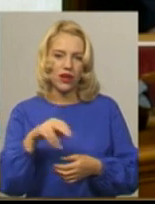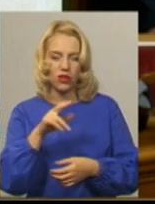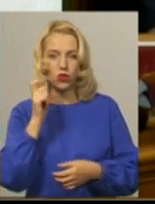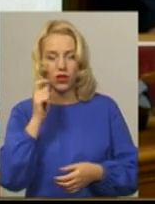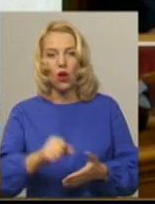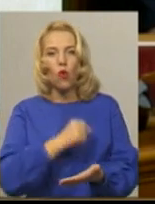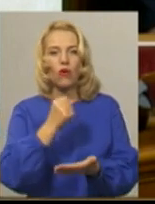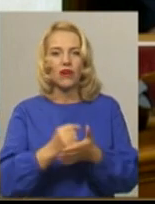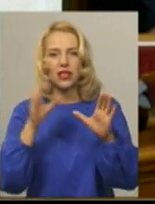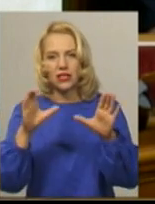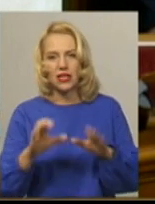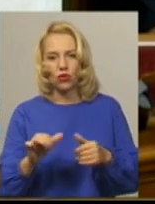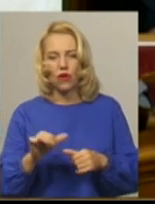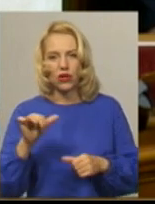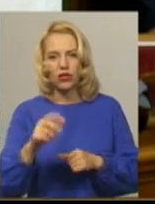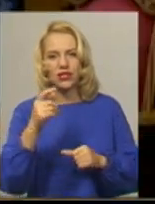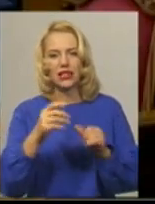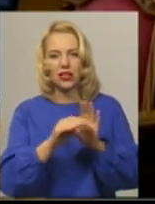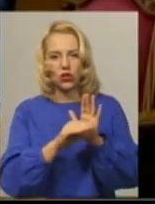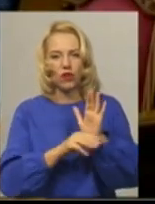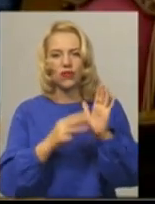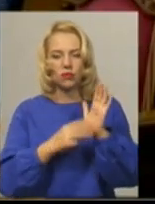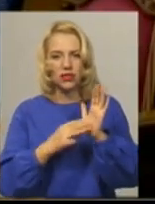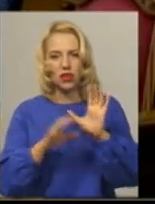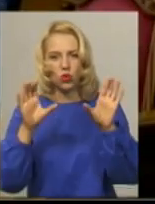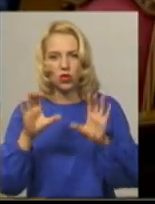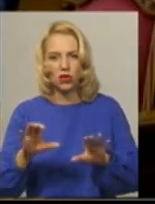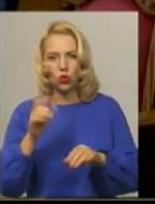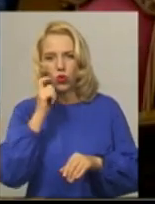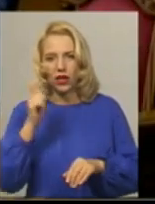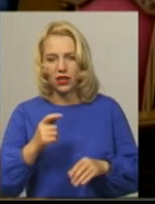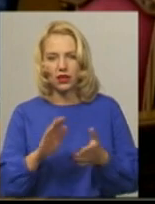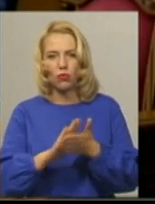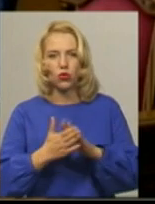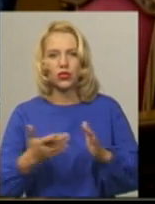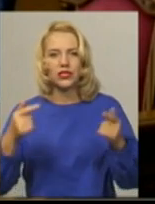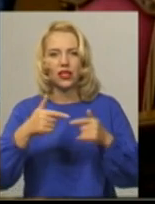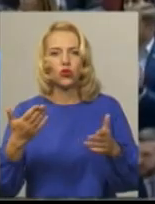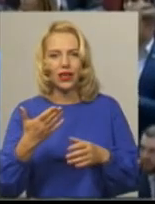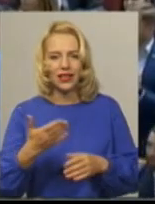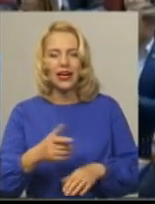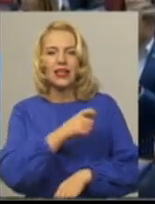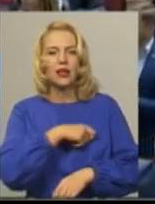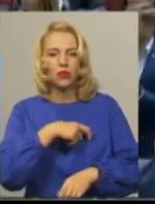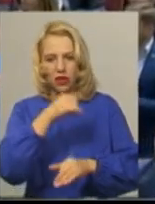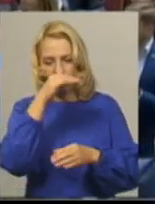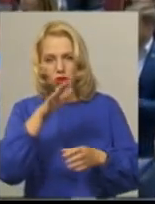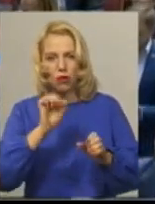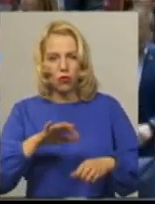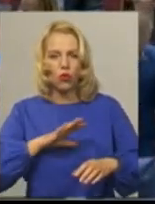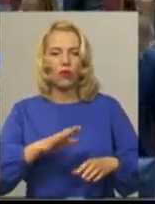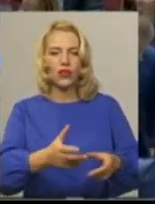Ухвалений закон виключає зі статті 80 Конституції України положення, згідно з яким депутатів не можна було притягнути до